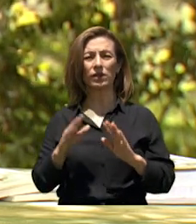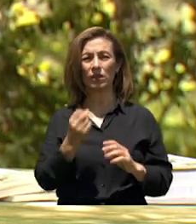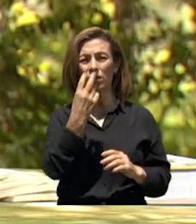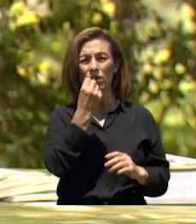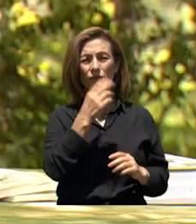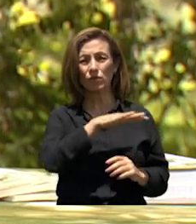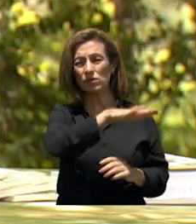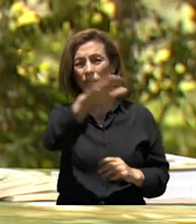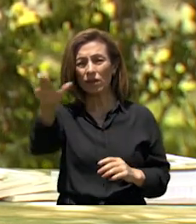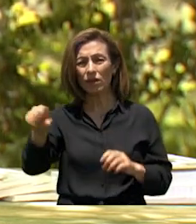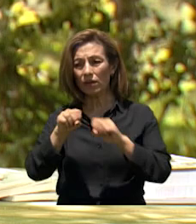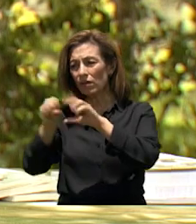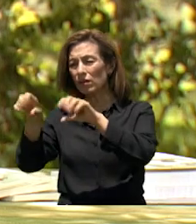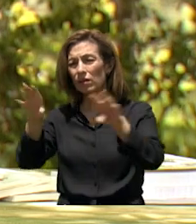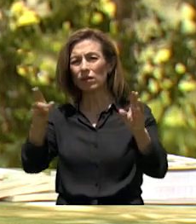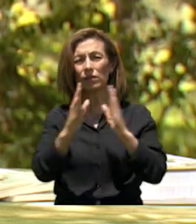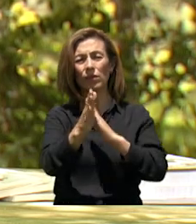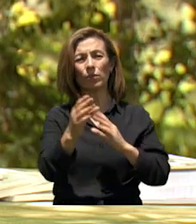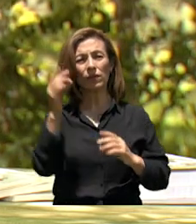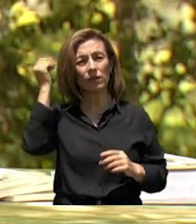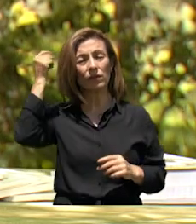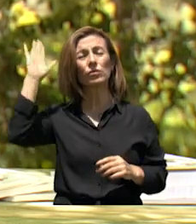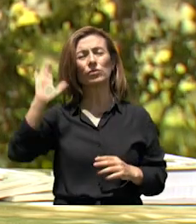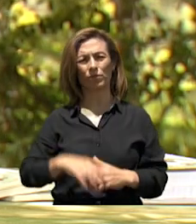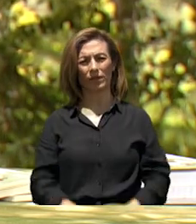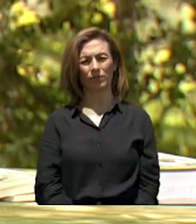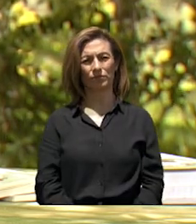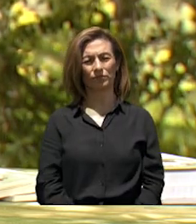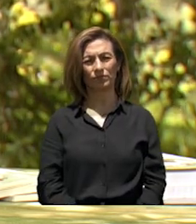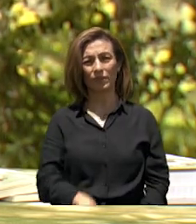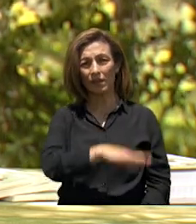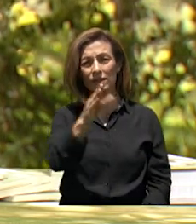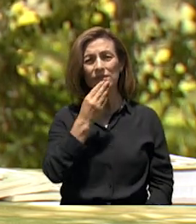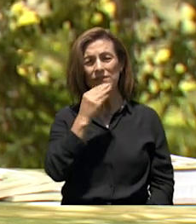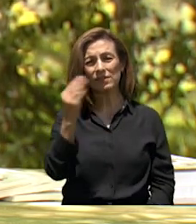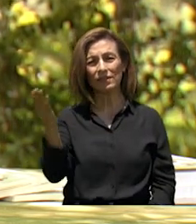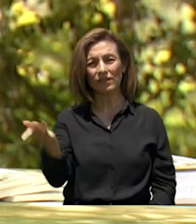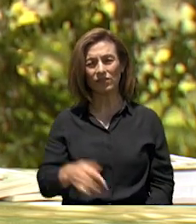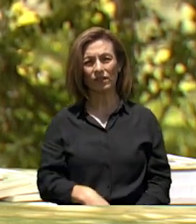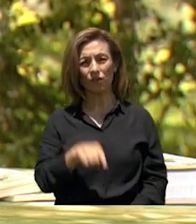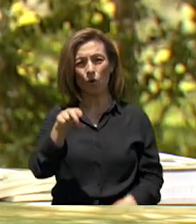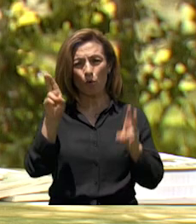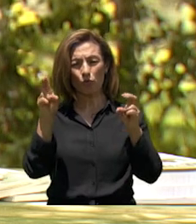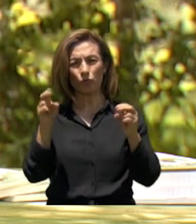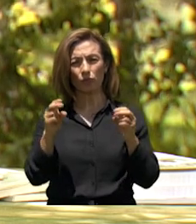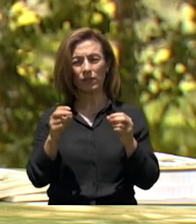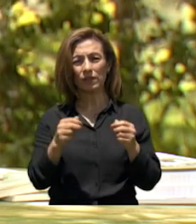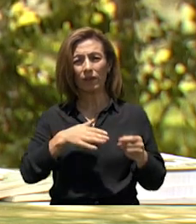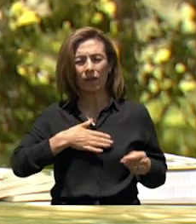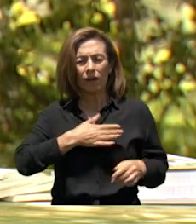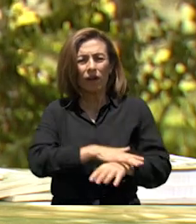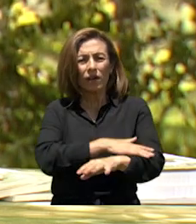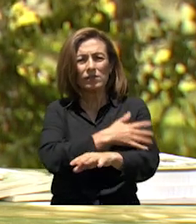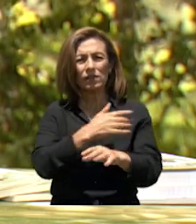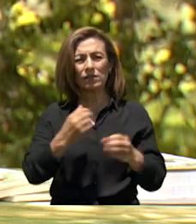virüsün halen yayılmaya devam ettiğini Aklımızdan çıkarmayalım Siz gençlerin bu konudaki hassasiyeti